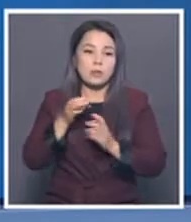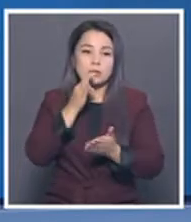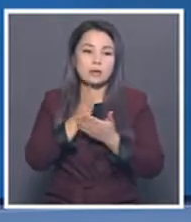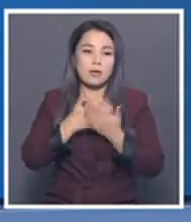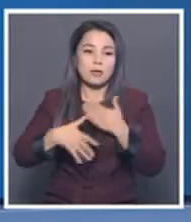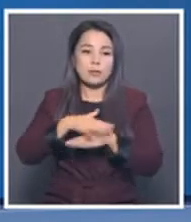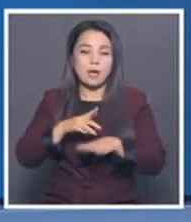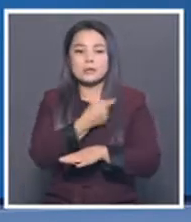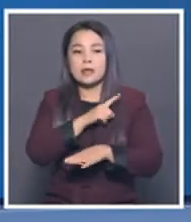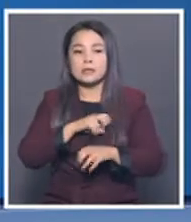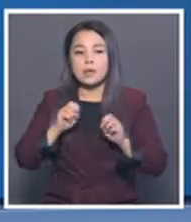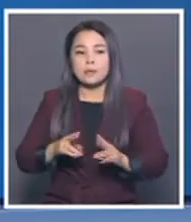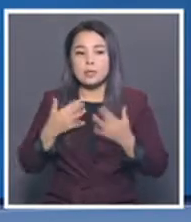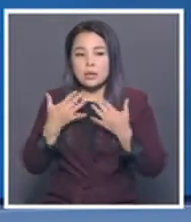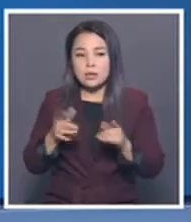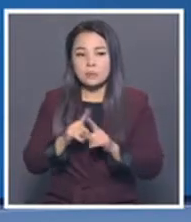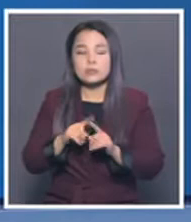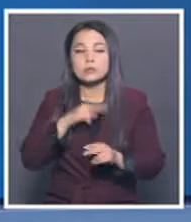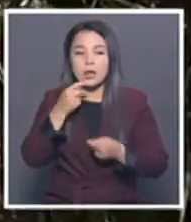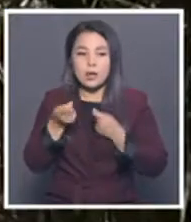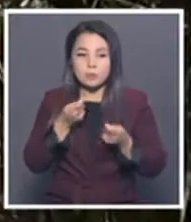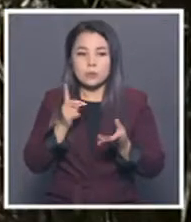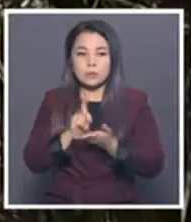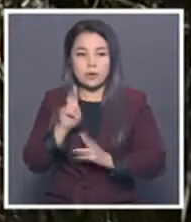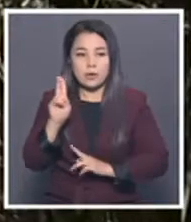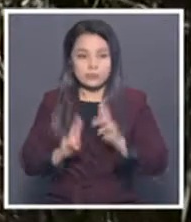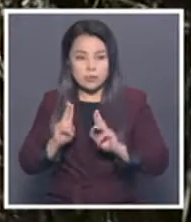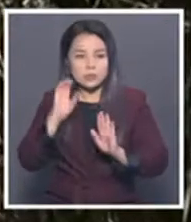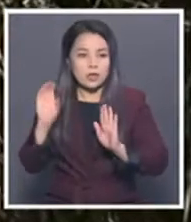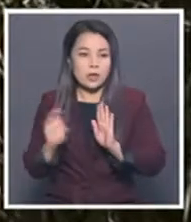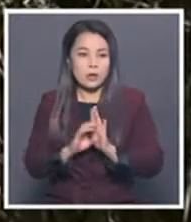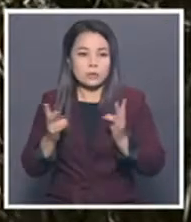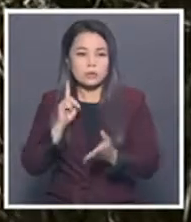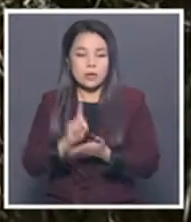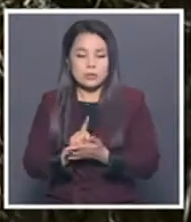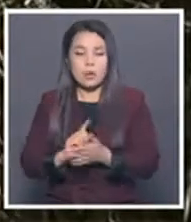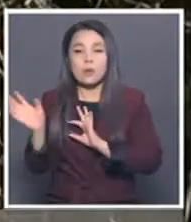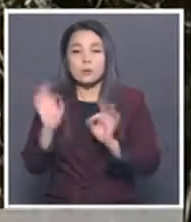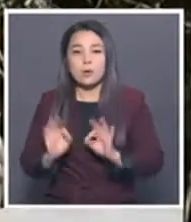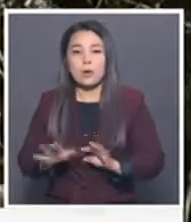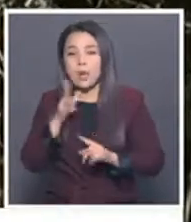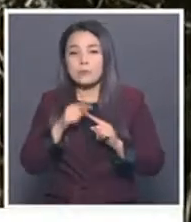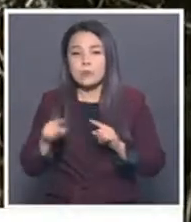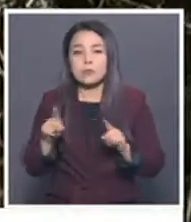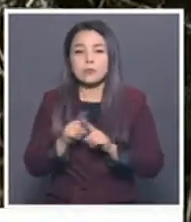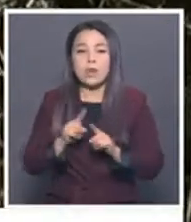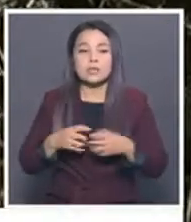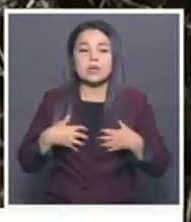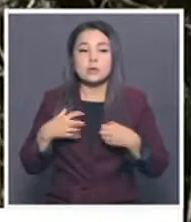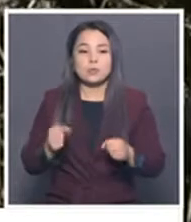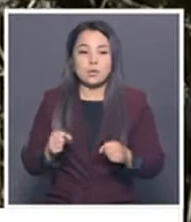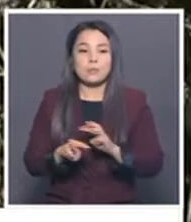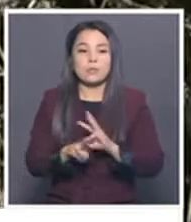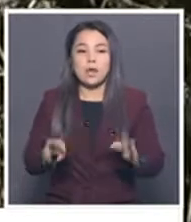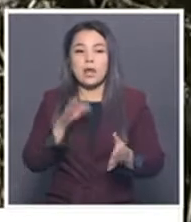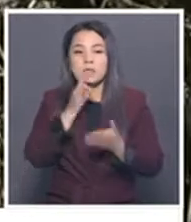санитария талаптарын сақтап жүруге шақырды. Алдағы күз уақытында денсаулық сақтау министрлігінің болжамынша осы